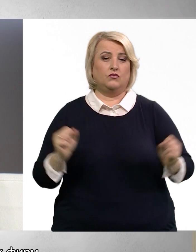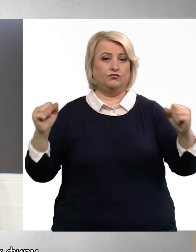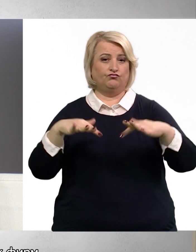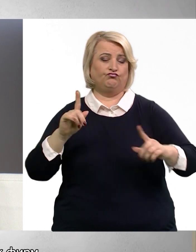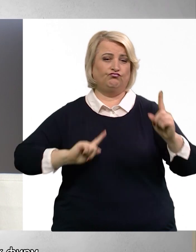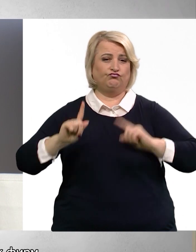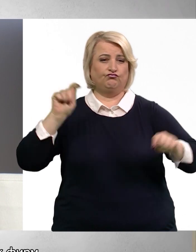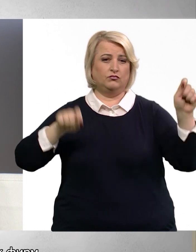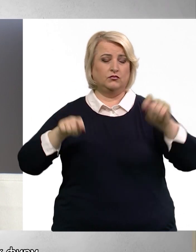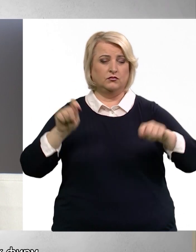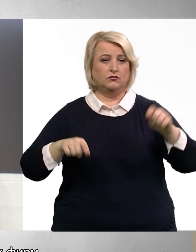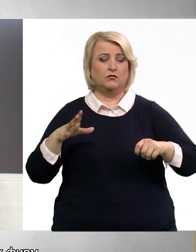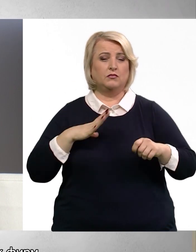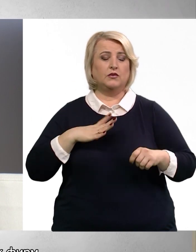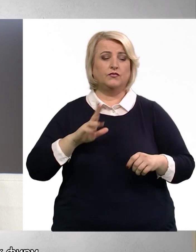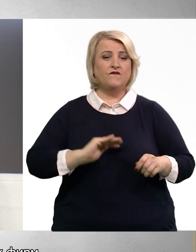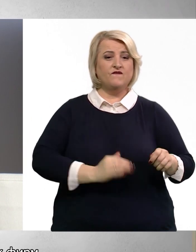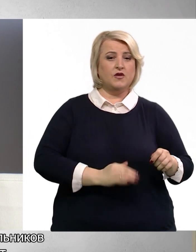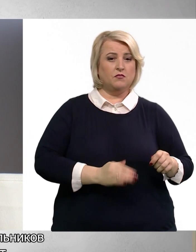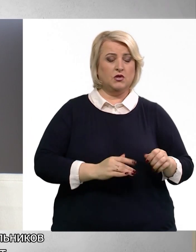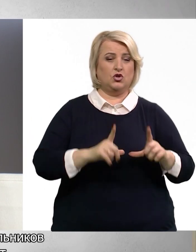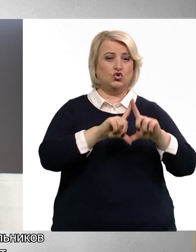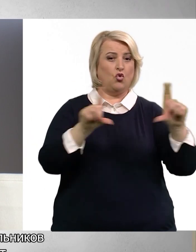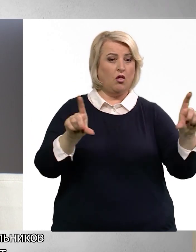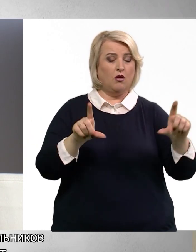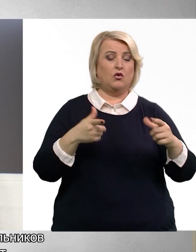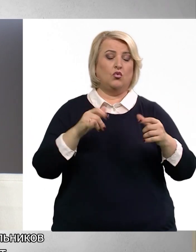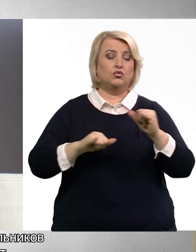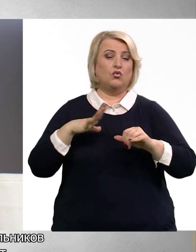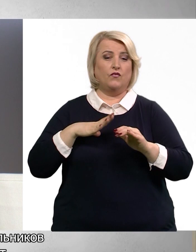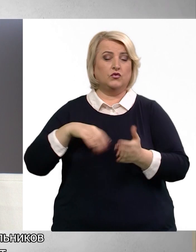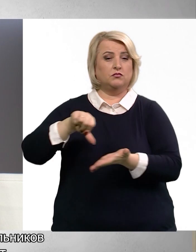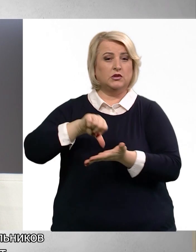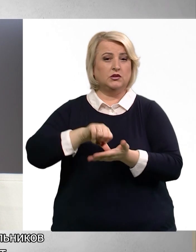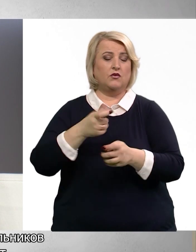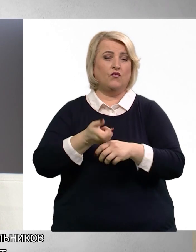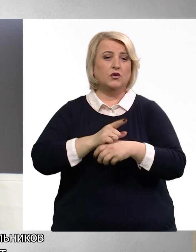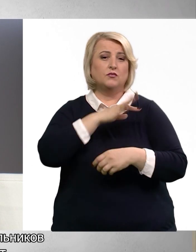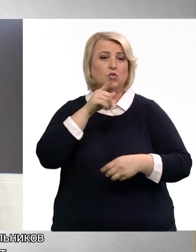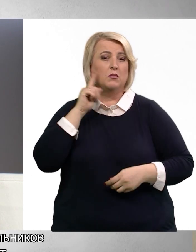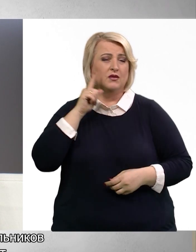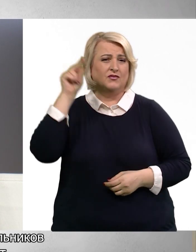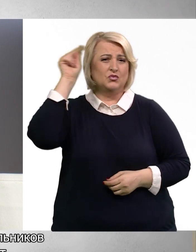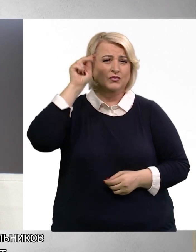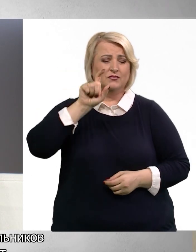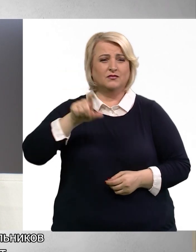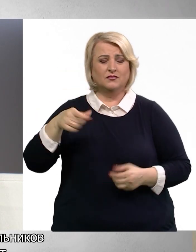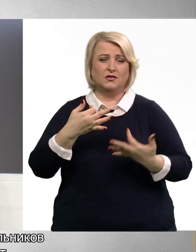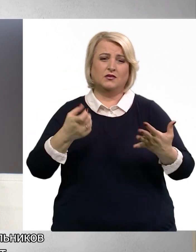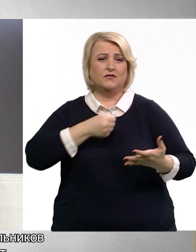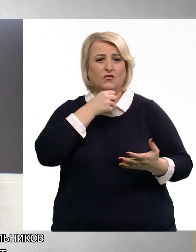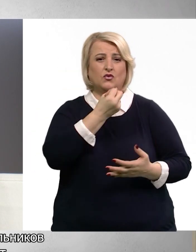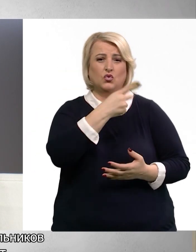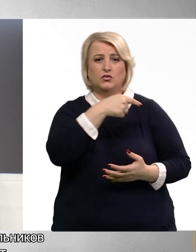deci firmelor școlare, unde au fost prezenți foarte mulți tineri elevi de diferite vârste, între